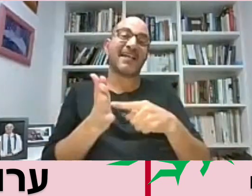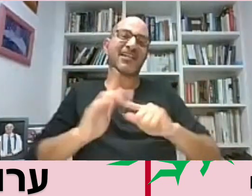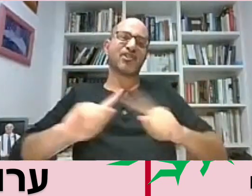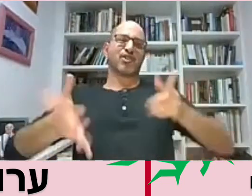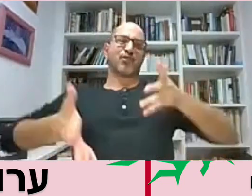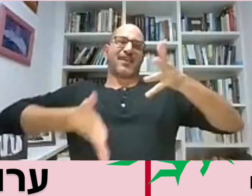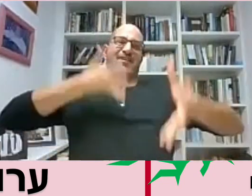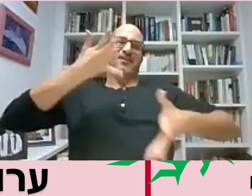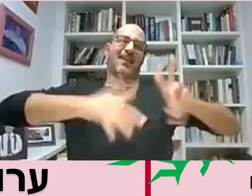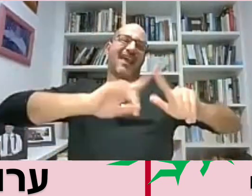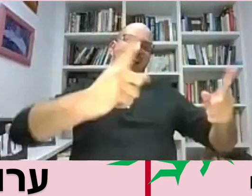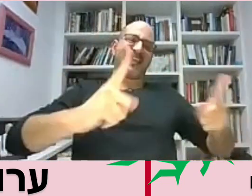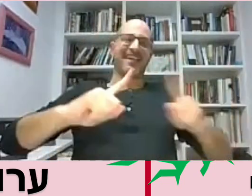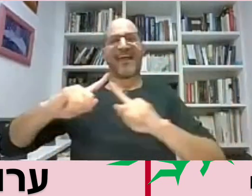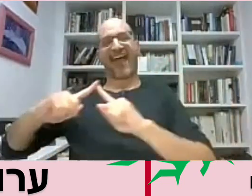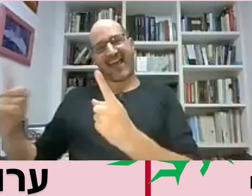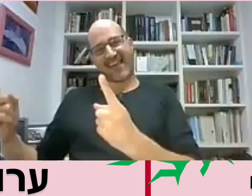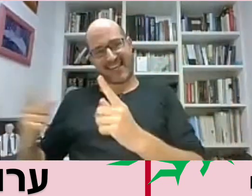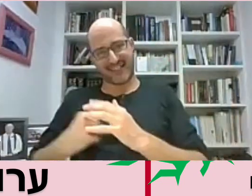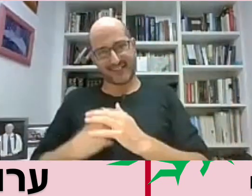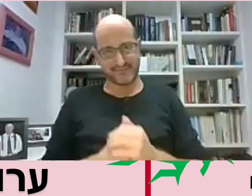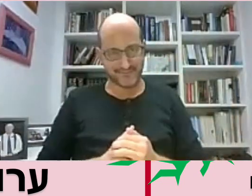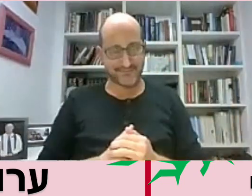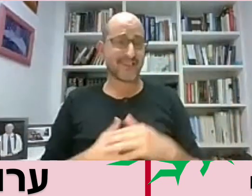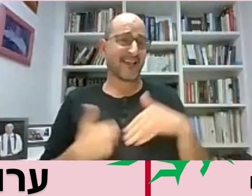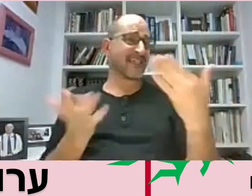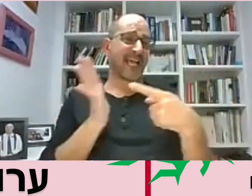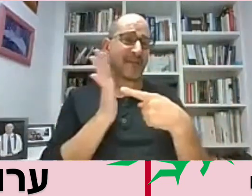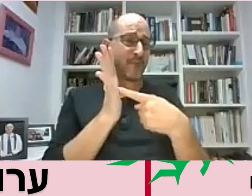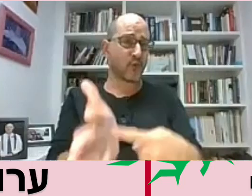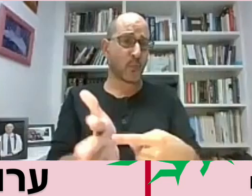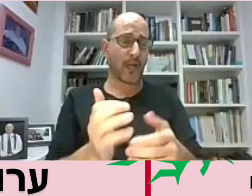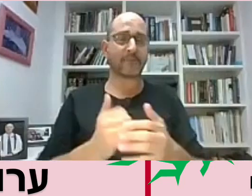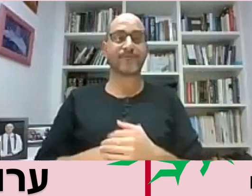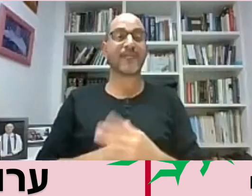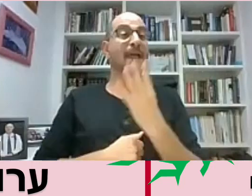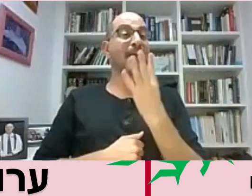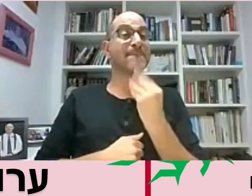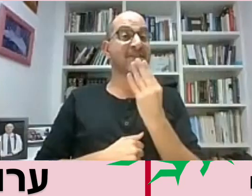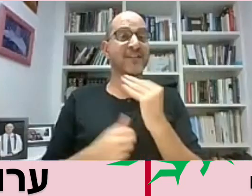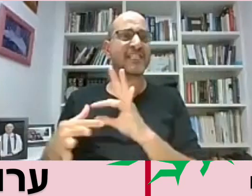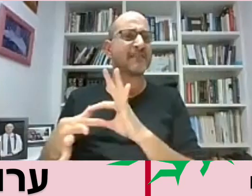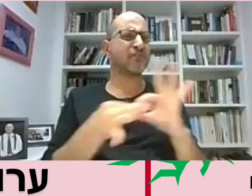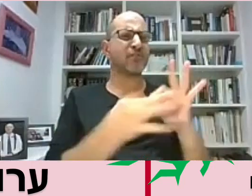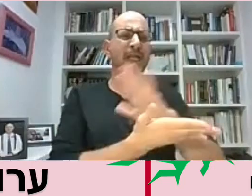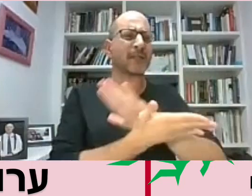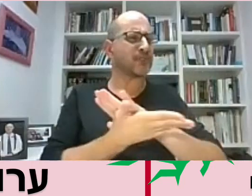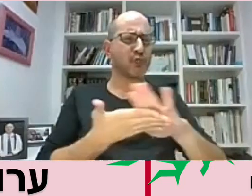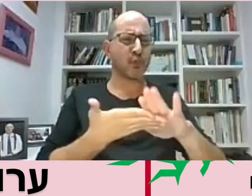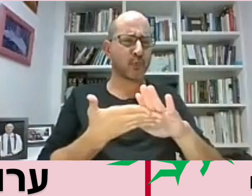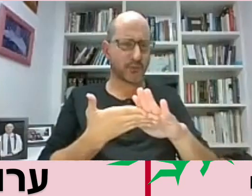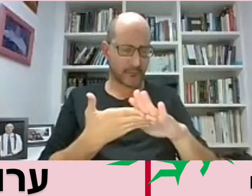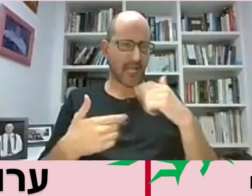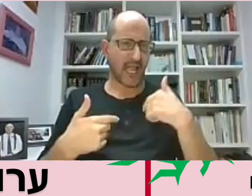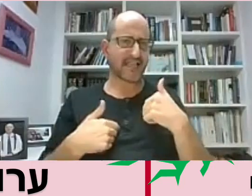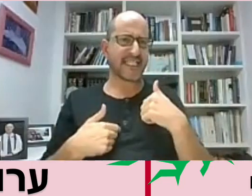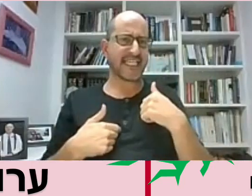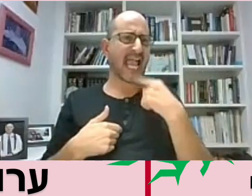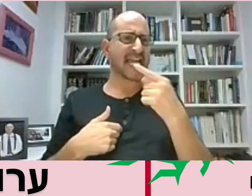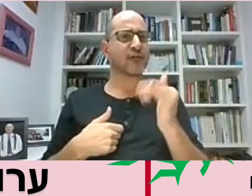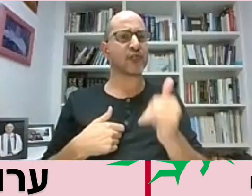מילה. אז בגלל זה זה שונה, תחבירית. אתן לכם דוגמה. בעברית, משפט